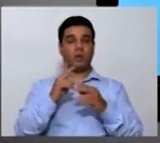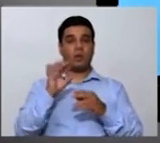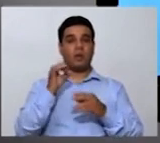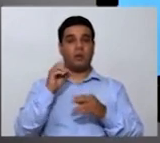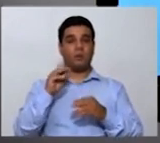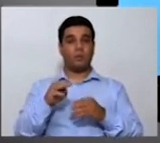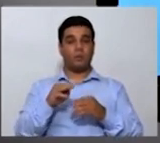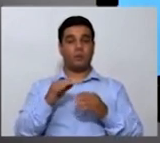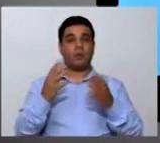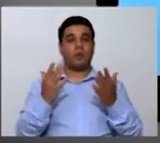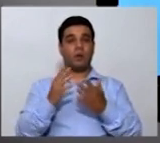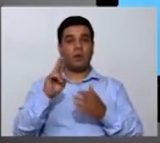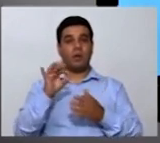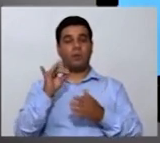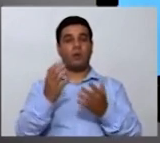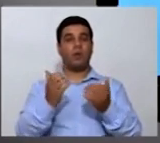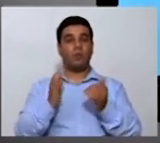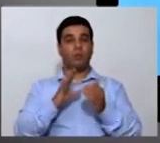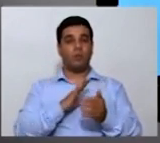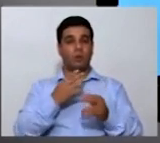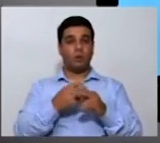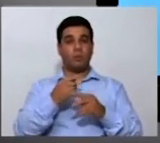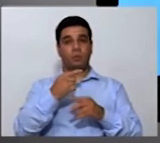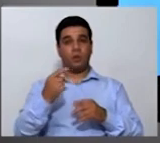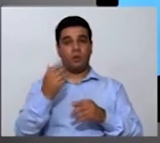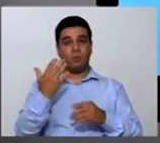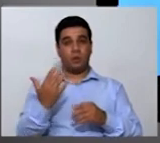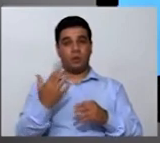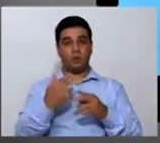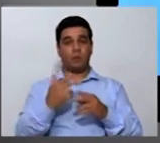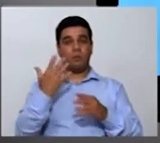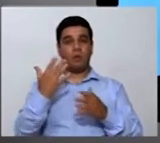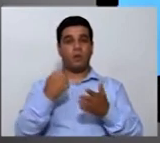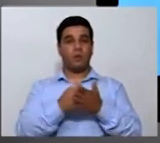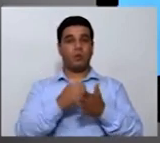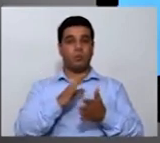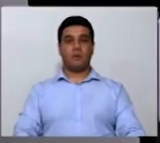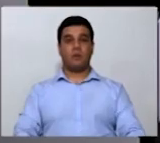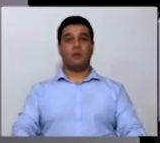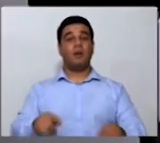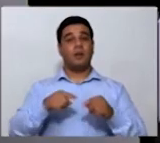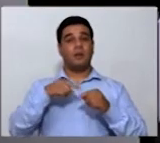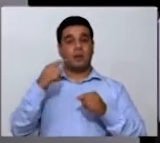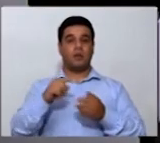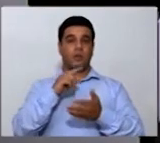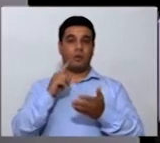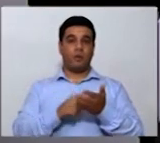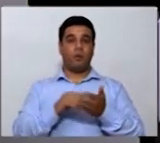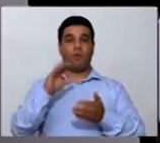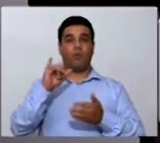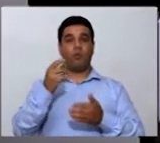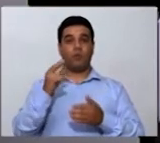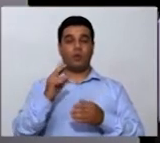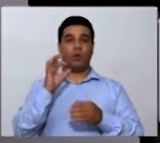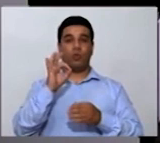qiymatlar. Qanday qiymatlar qabul qildi? Minus 5 da 5 gacha bo'lgan qiymatlar. Keyingi savolimiz